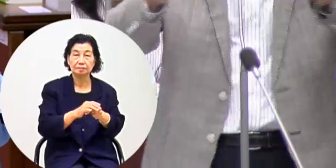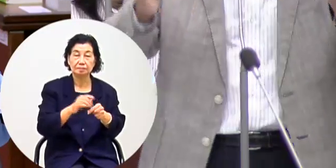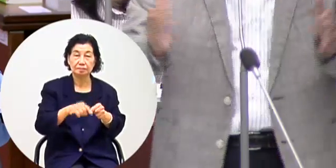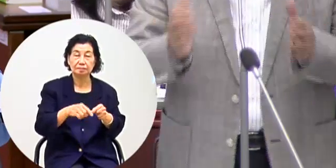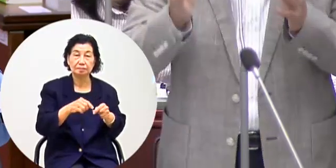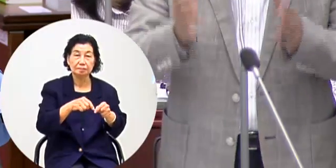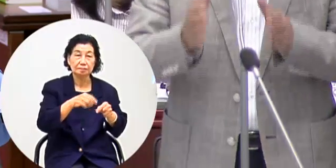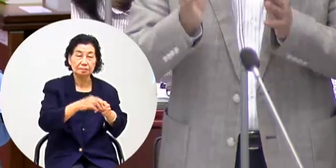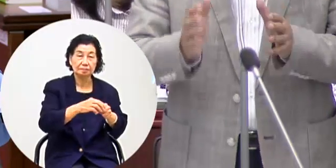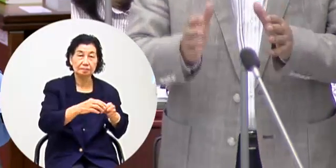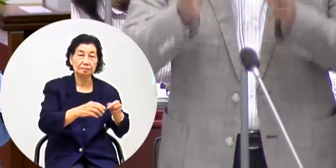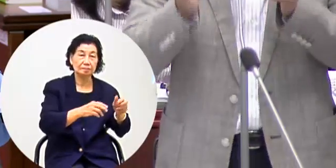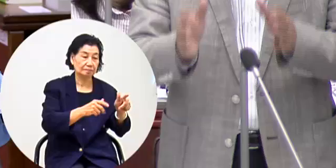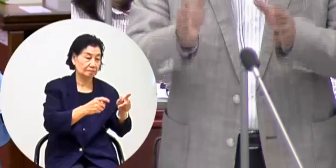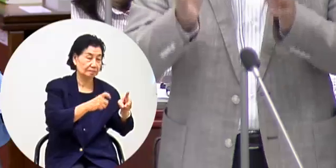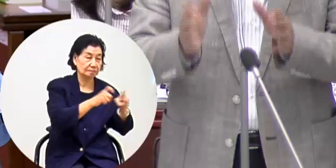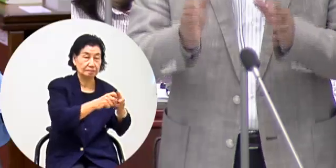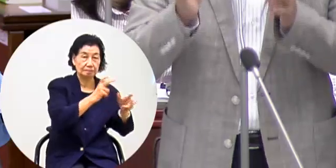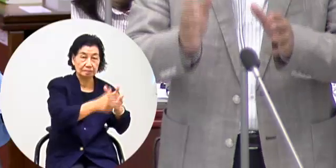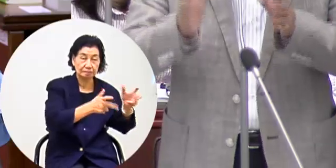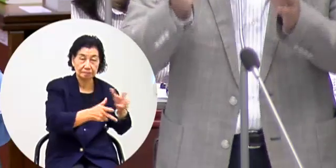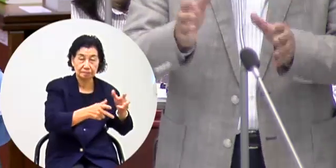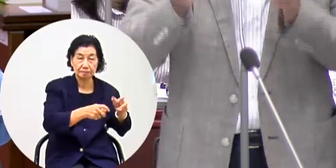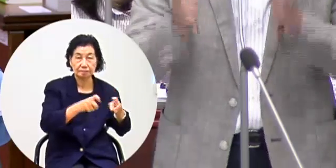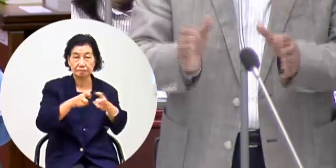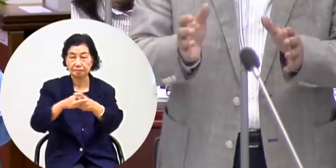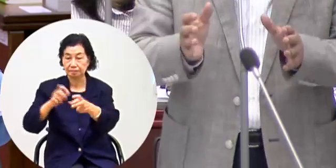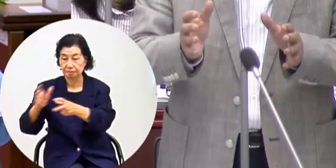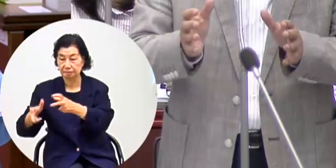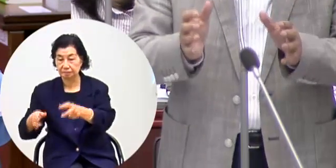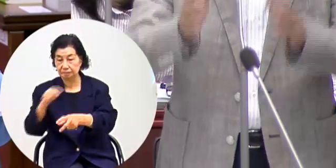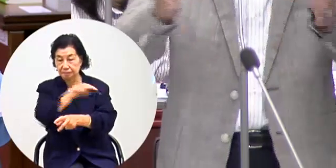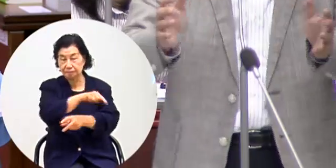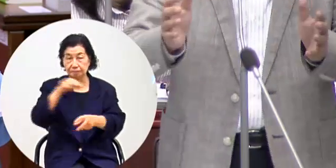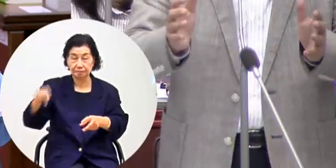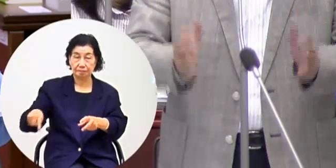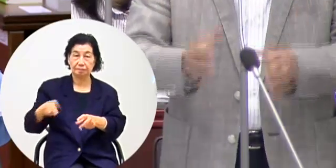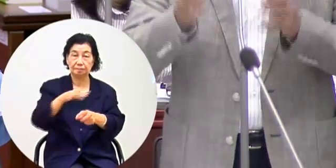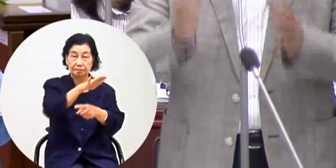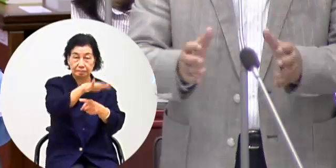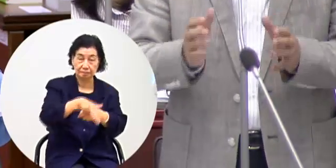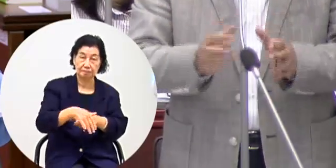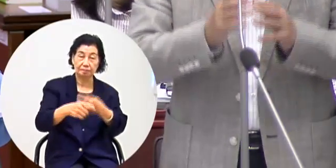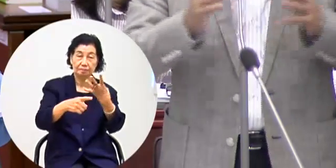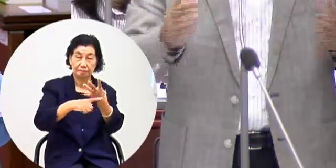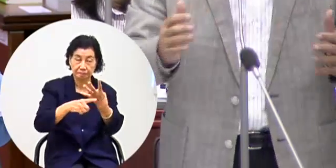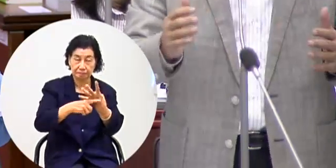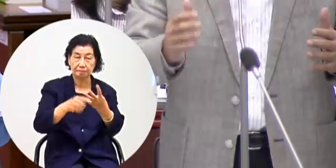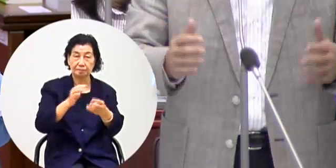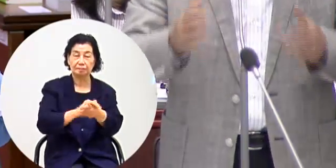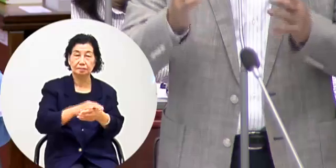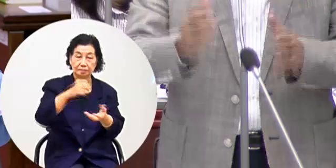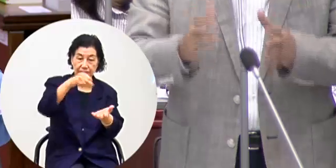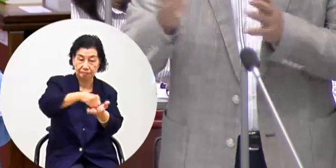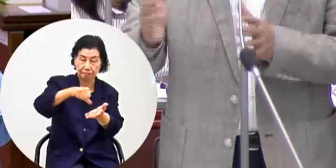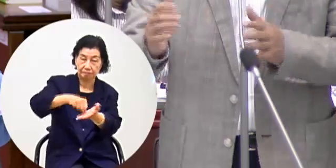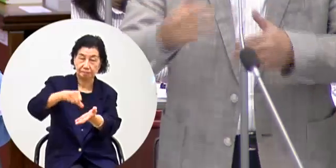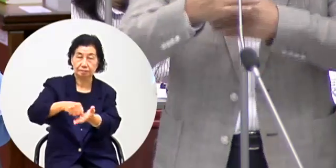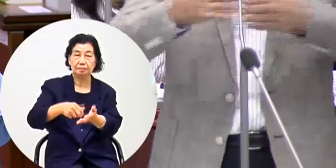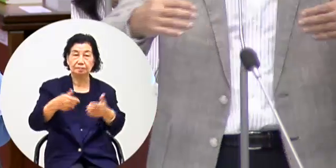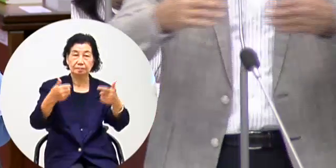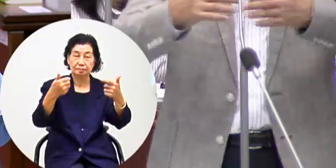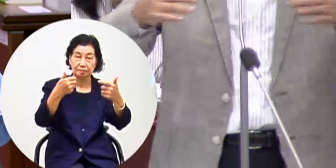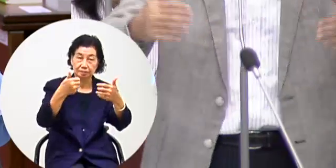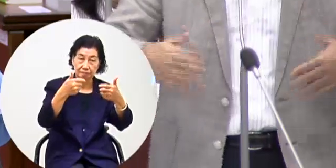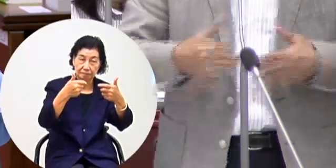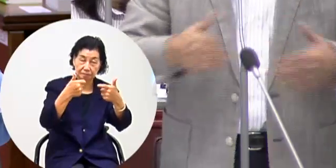要重新审慎考量，在农业区里面是不是适合耕种。这些的话，农委会在国土规划的时候，包括内政部